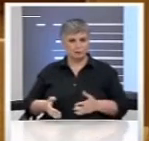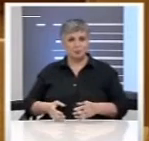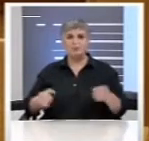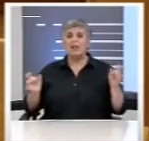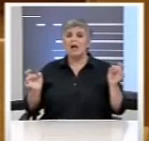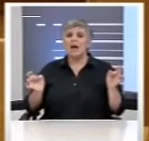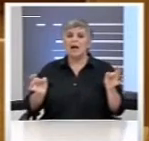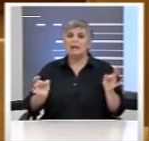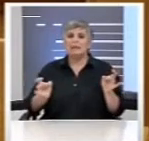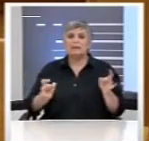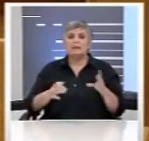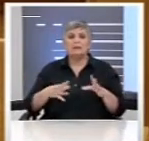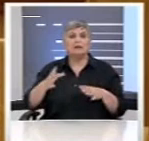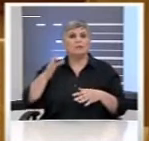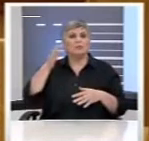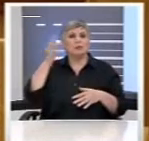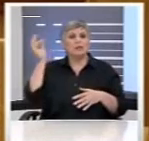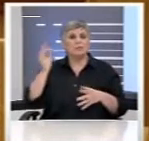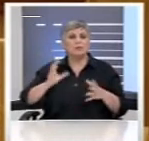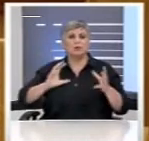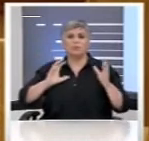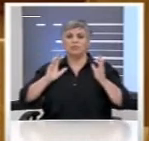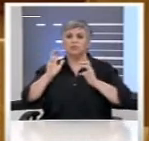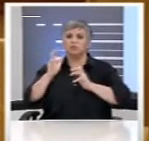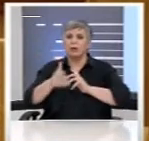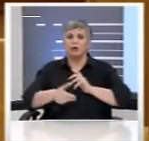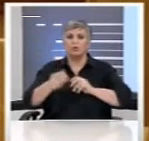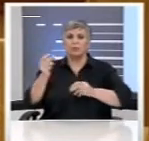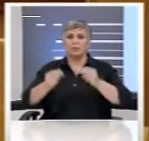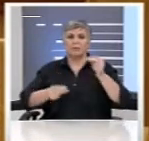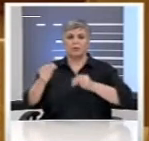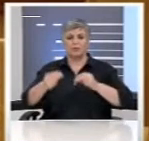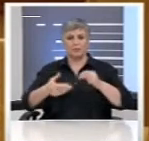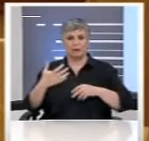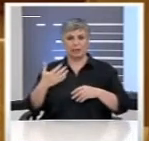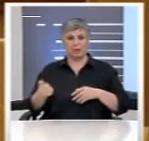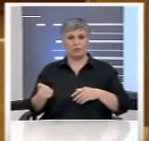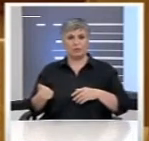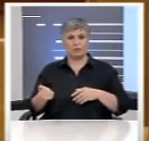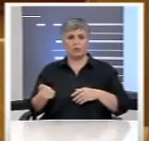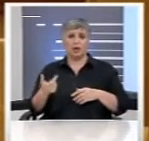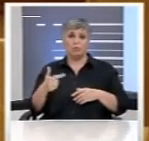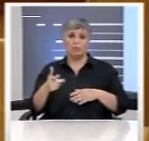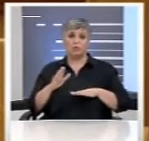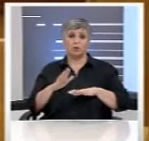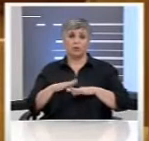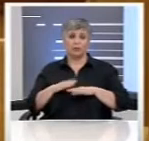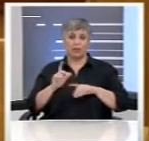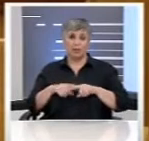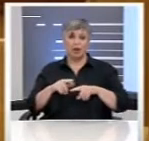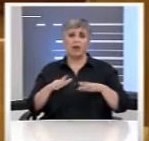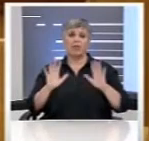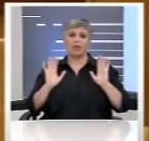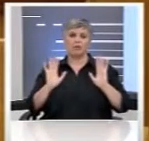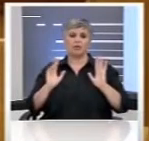παγκόσμιας οικονομίας, εξωτερικών κλονισμών, κλονισμών για τους οποίους η ελληνική κυβέρνηση δεν είναι υπεύθυνη. Στην περίπτωση αυτή υπάρχει επίσης ρητή